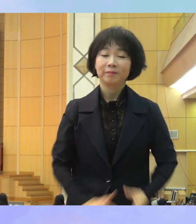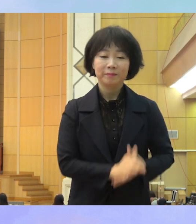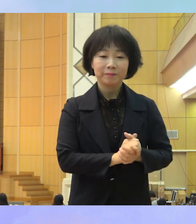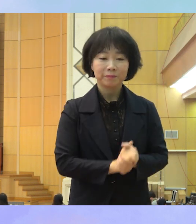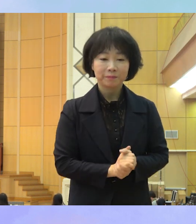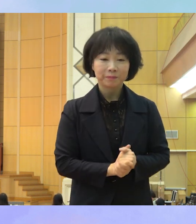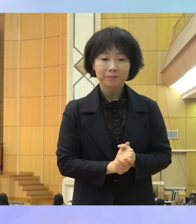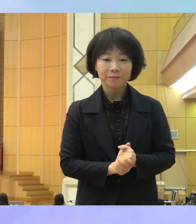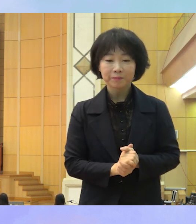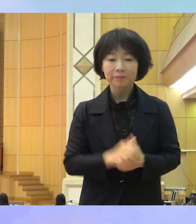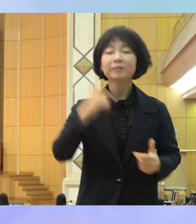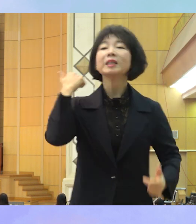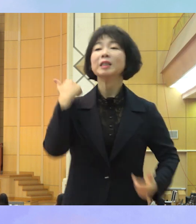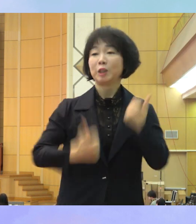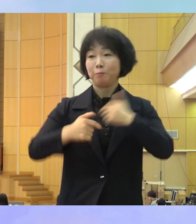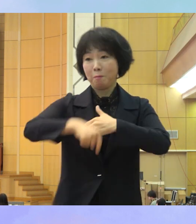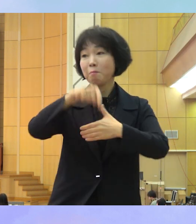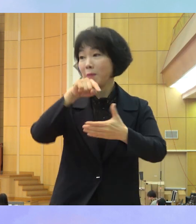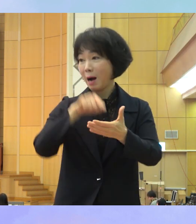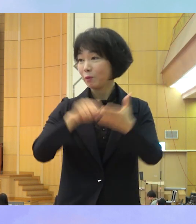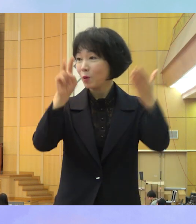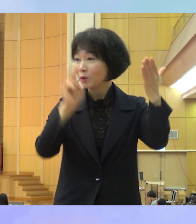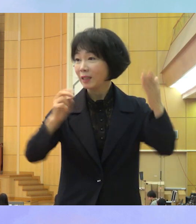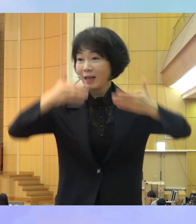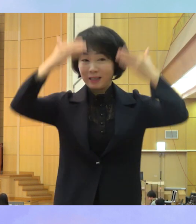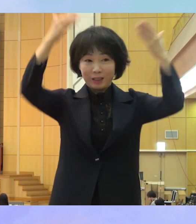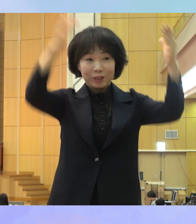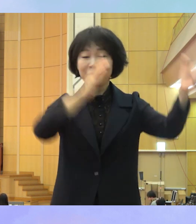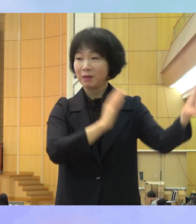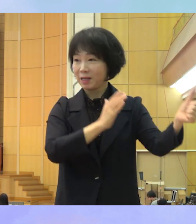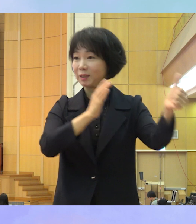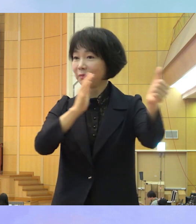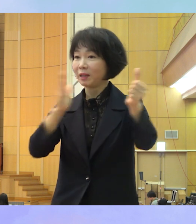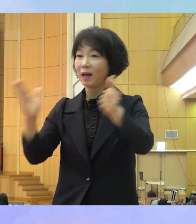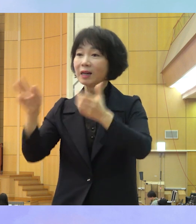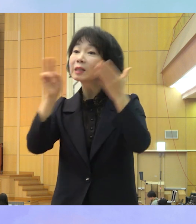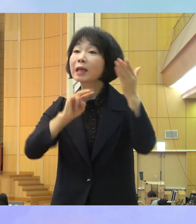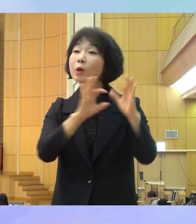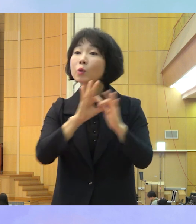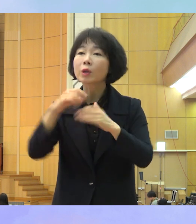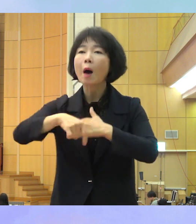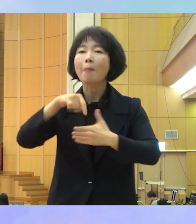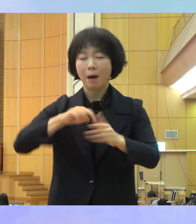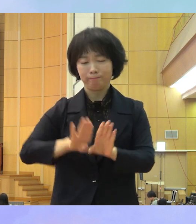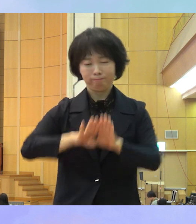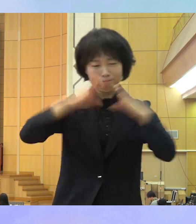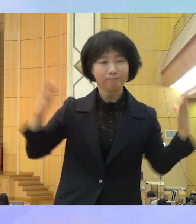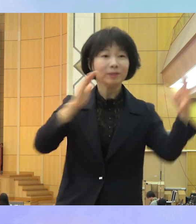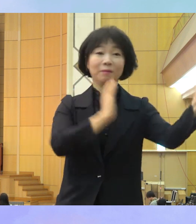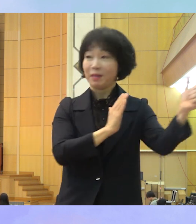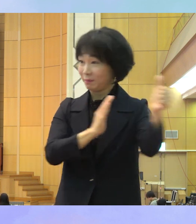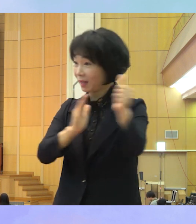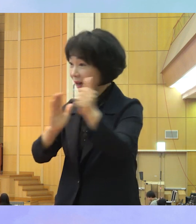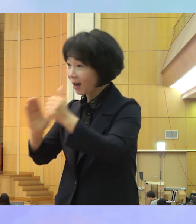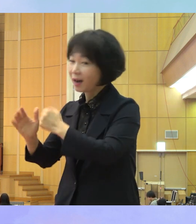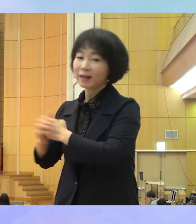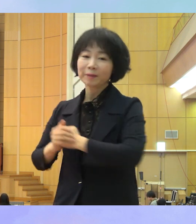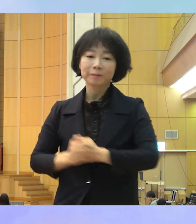이 시간이요, 박수 치시면서 주님을 기쁜 마음으로 찬양하기를 예수님의 이름으로 소망합니다.